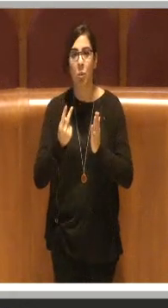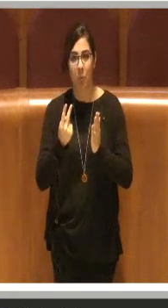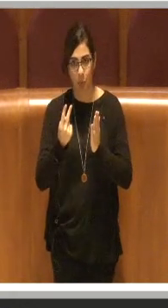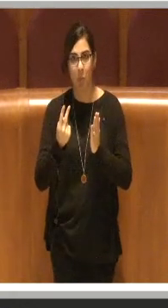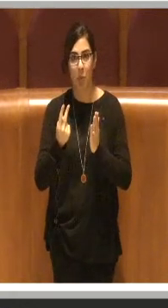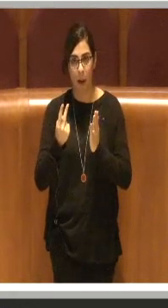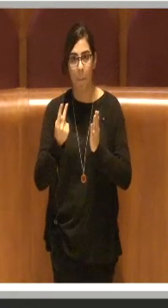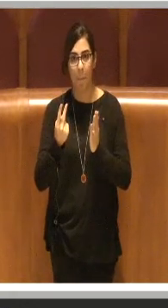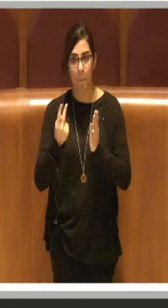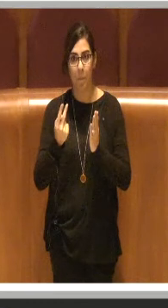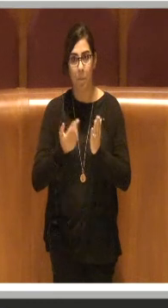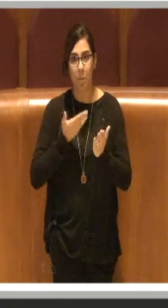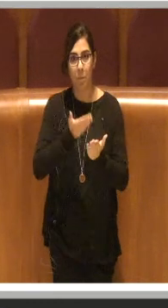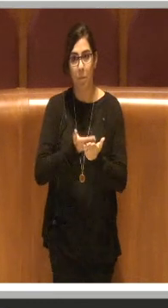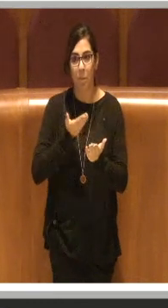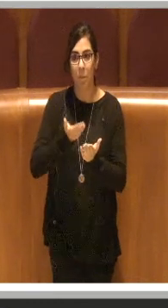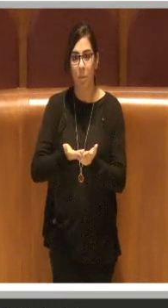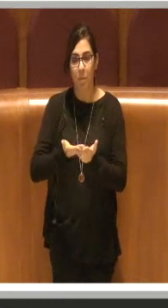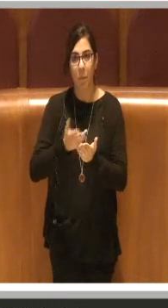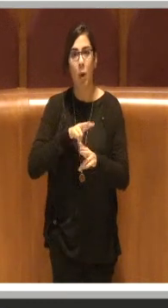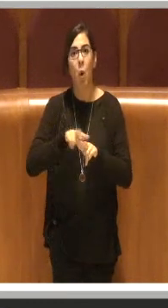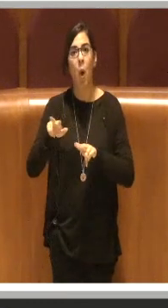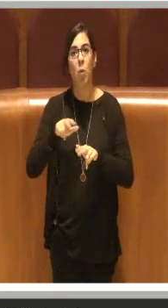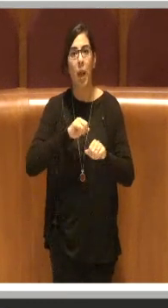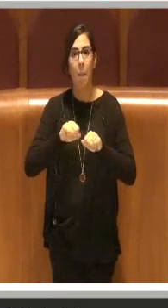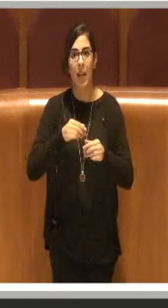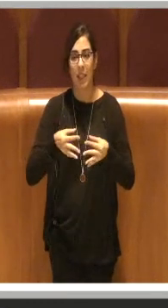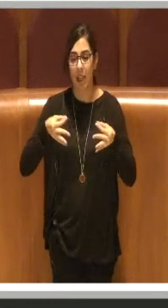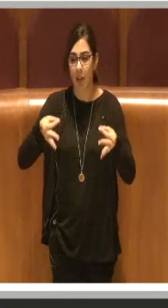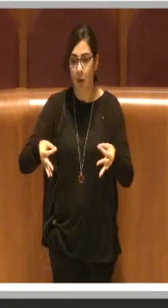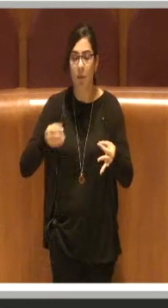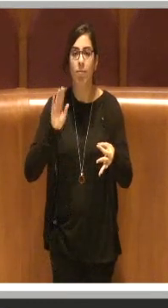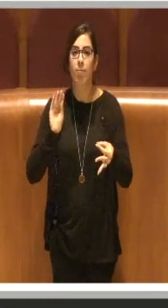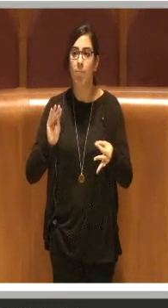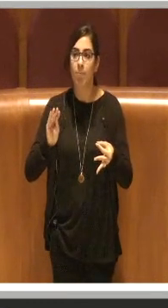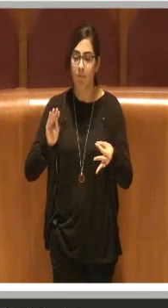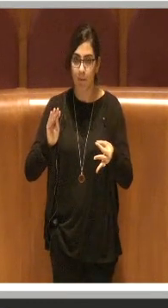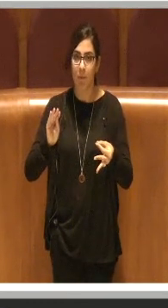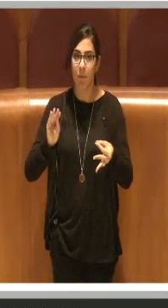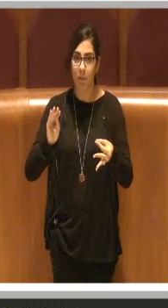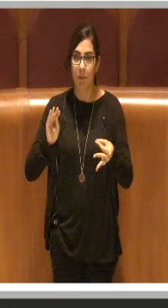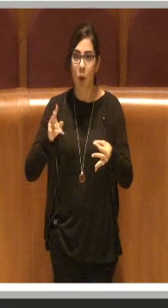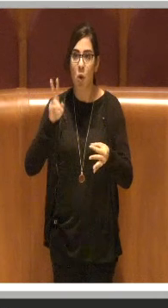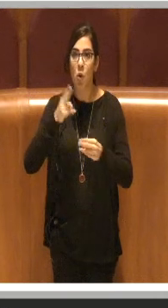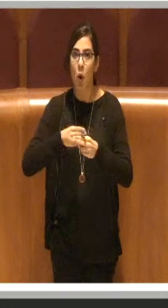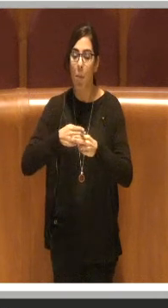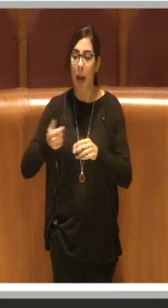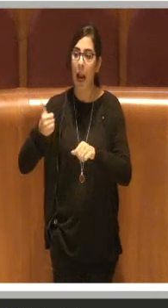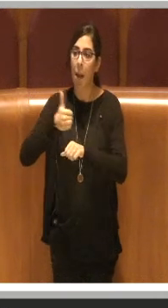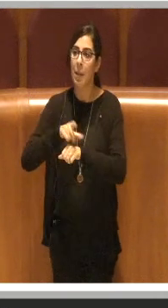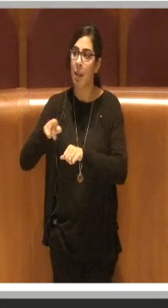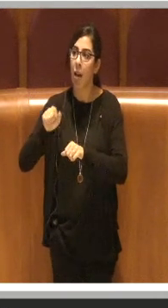stati avanzati all'amministrazione comunale e sui quali è stato chiesto appunto a Roma Capitale di esprimere